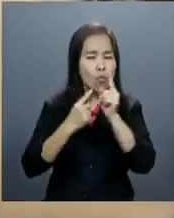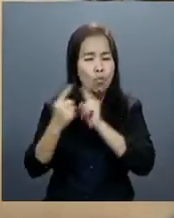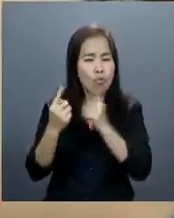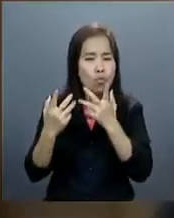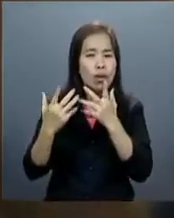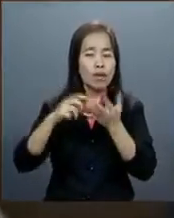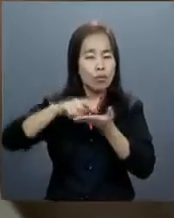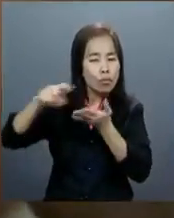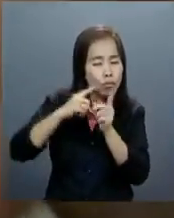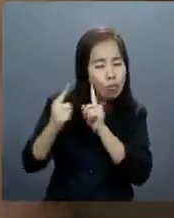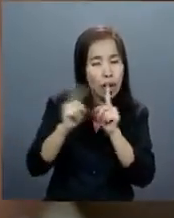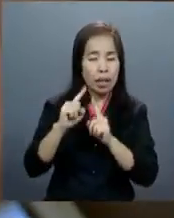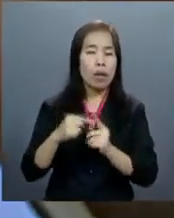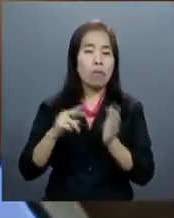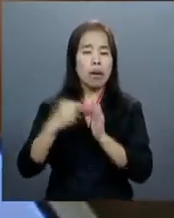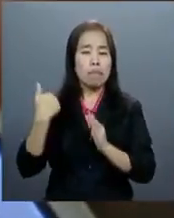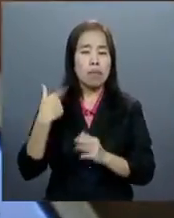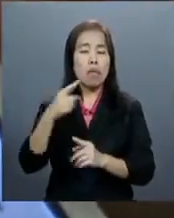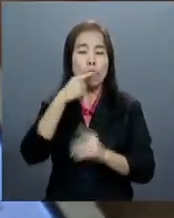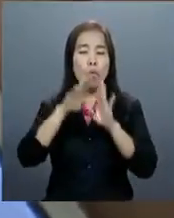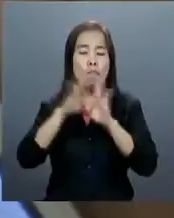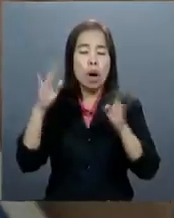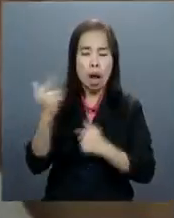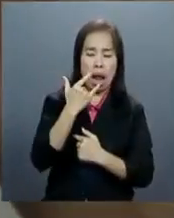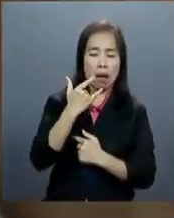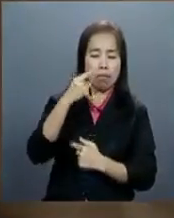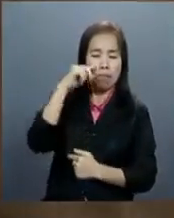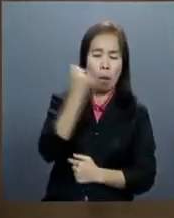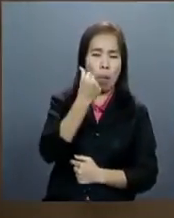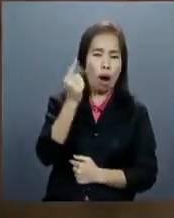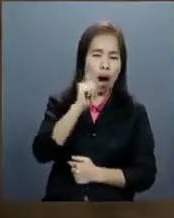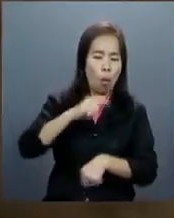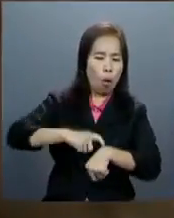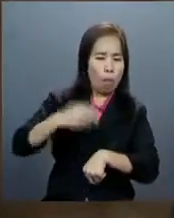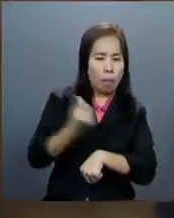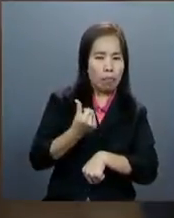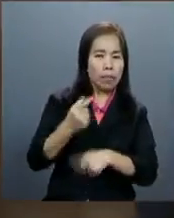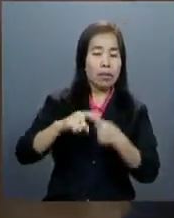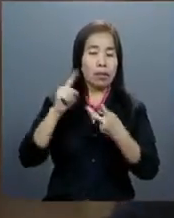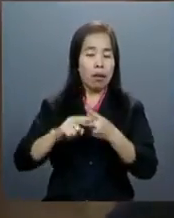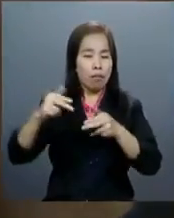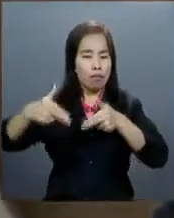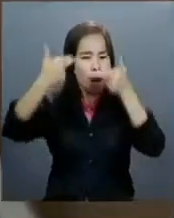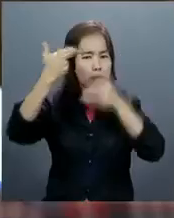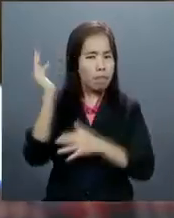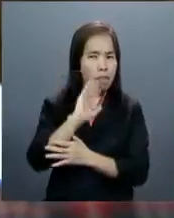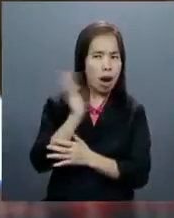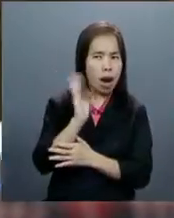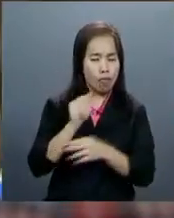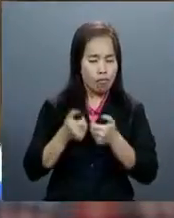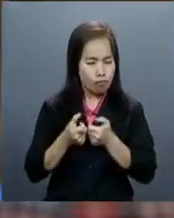สังเกตว่าคนนั้นทำทีว่าหลงรักรวดเร็วจนน่าแปลกใจหรือไม่และไม่ยอมเปิดกล้องพูดคุยเพื่อให้เห็น